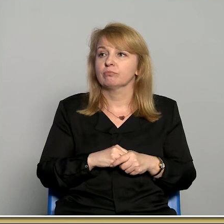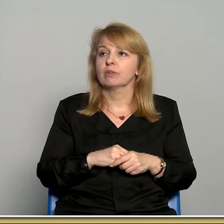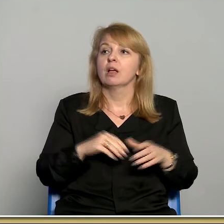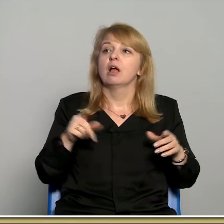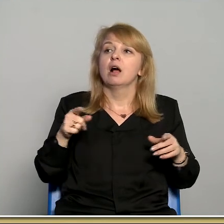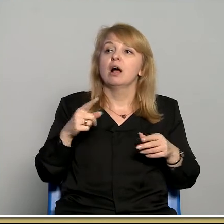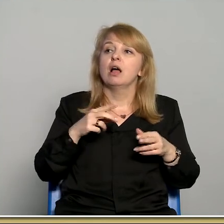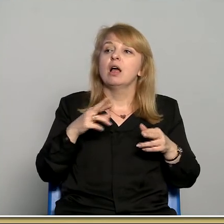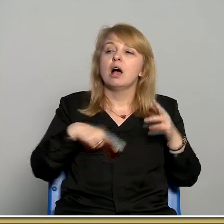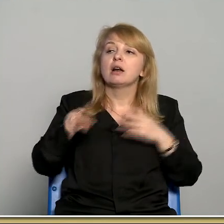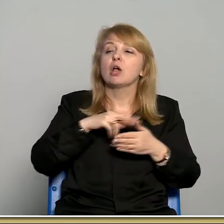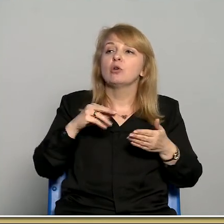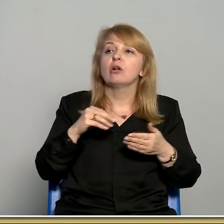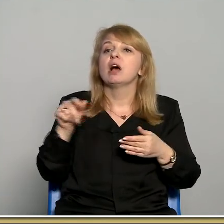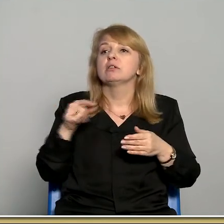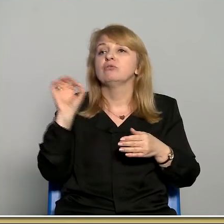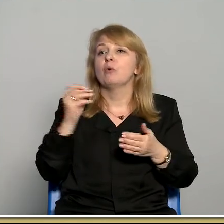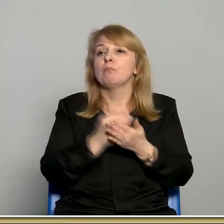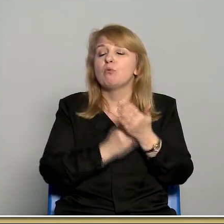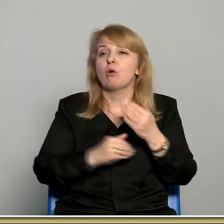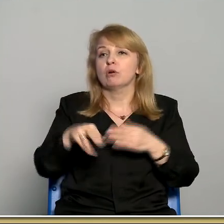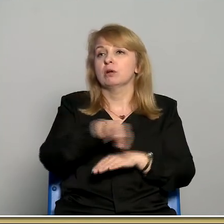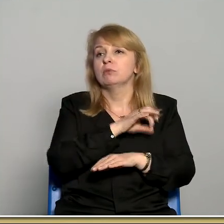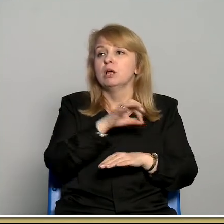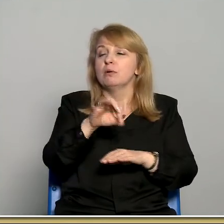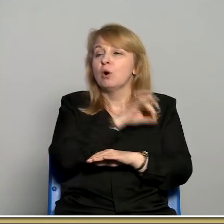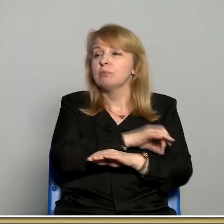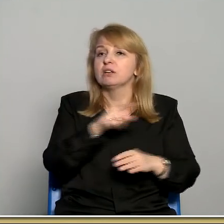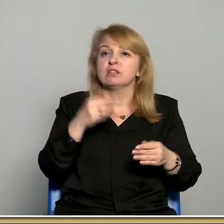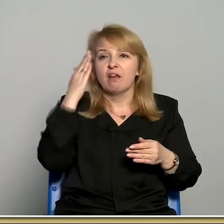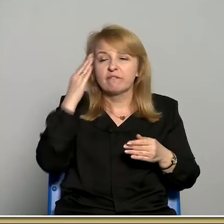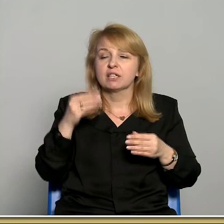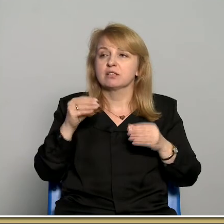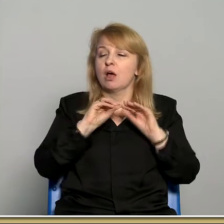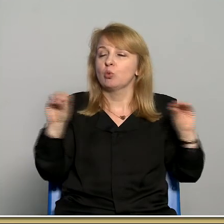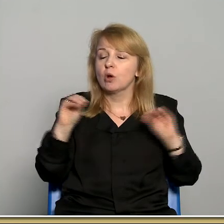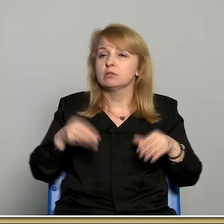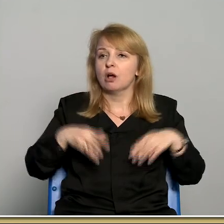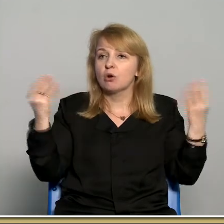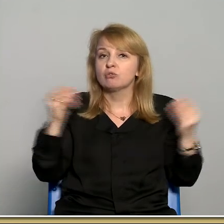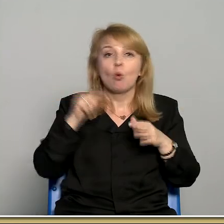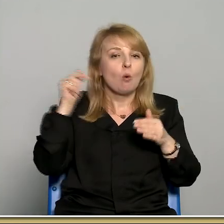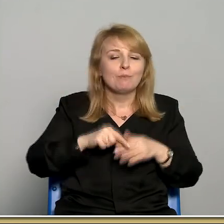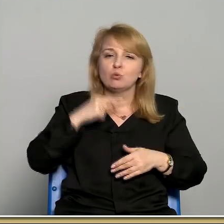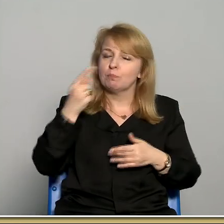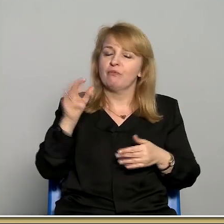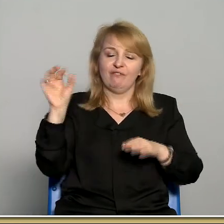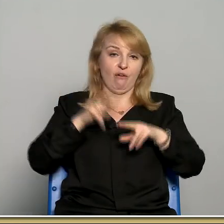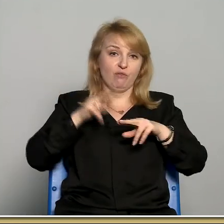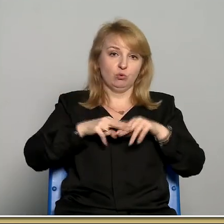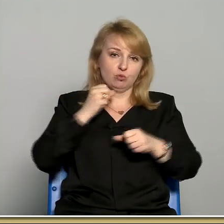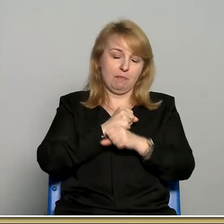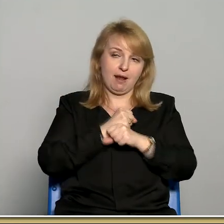programu operacyjnego i programu operacyjnego Wiedza, Edukacja, Rozwój nie sposób w tym miejscu również nie wspomnieć o funduszu pracy,